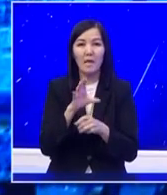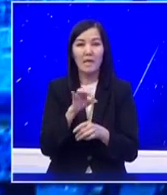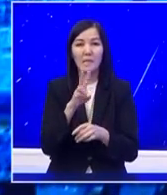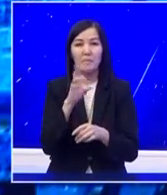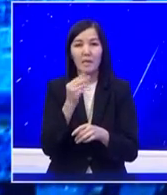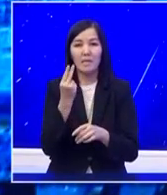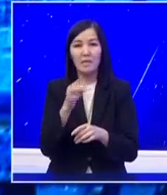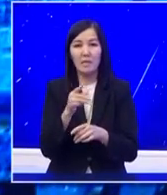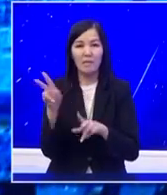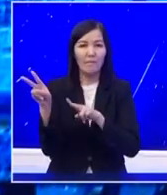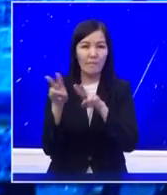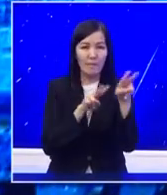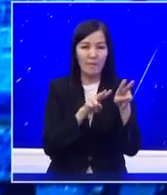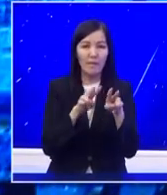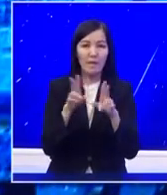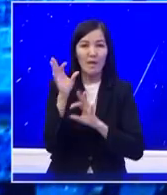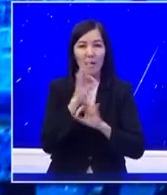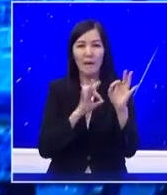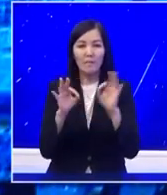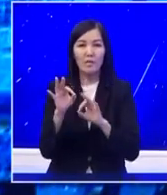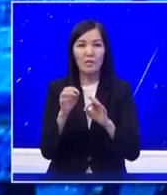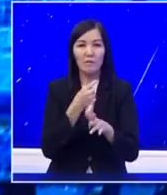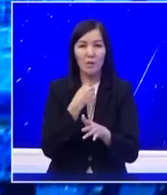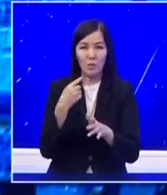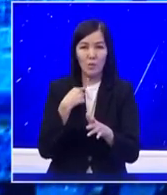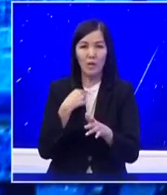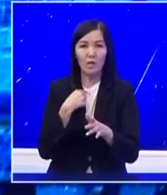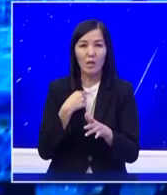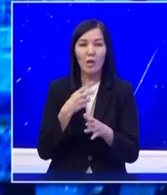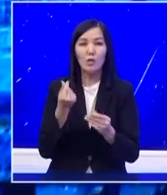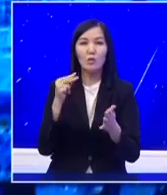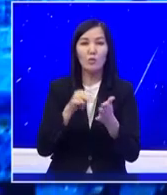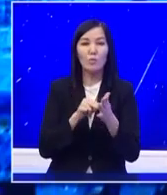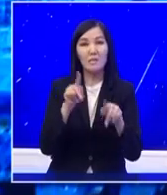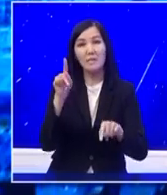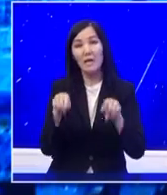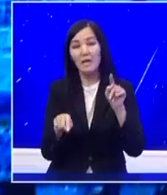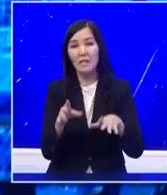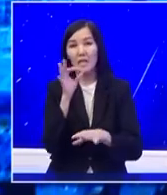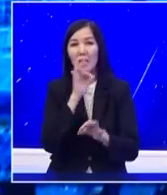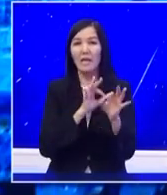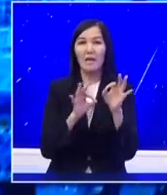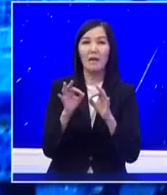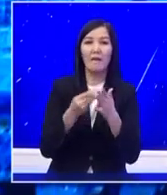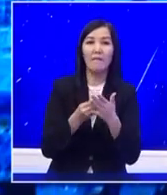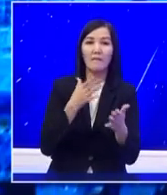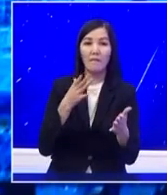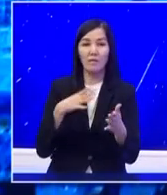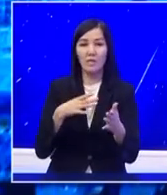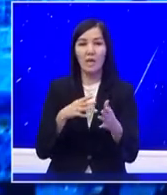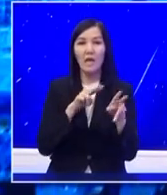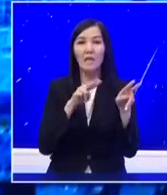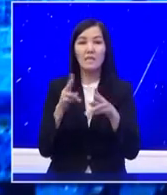цитрамона наблюдается во всех аптечных точках областного центра. Кроме того, стоимость некоторых лекарственных средств в разы завышена.